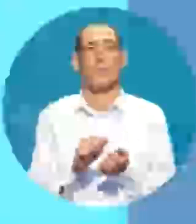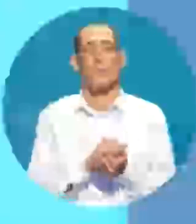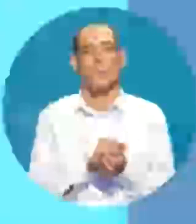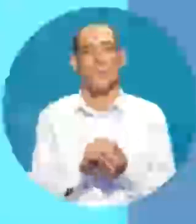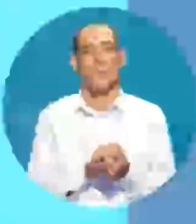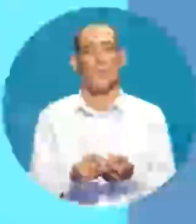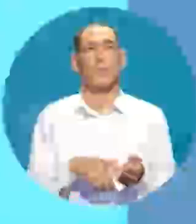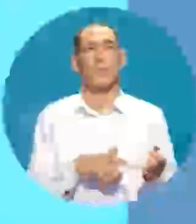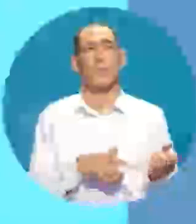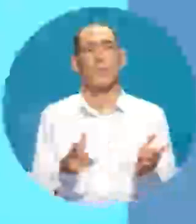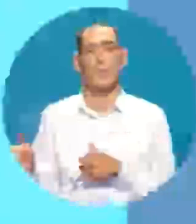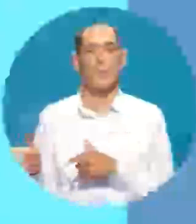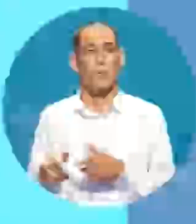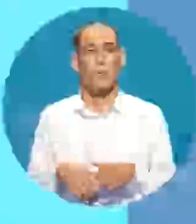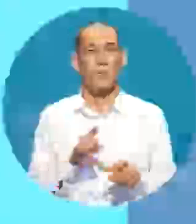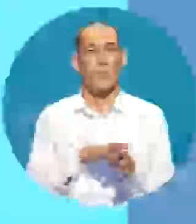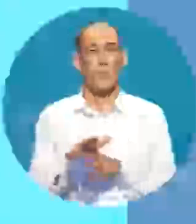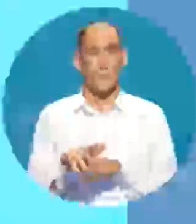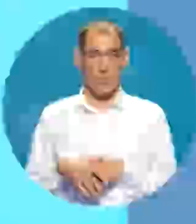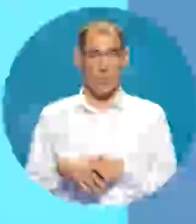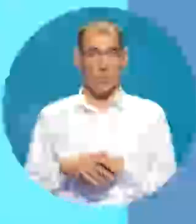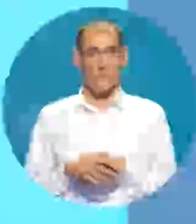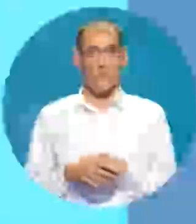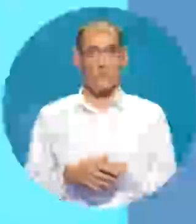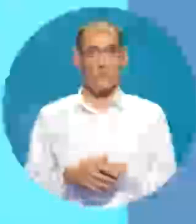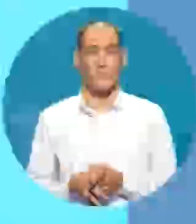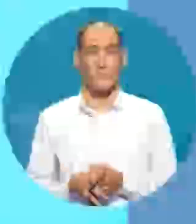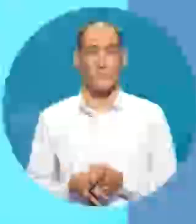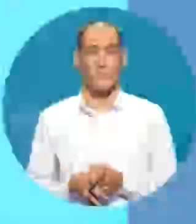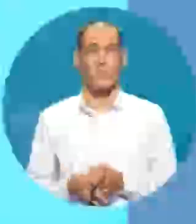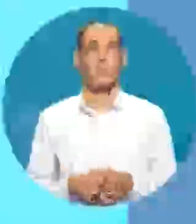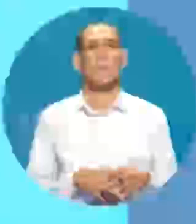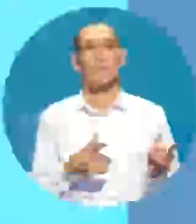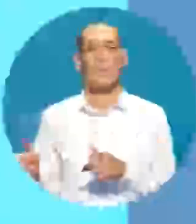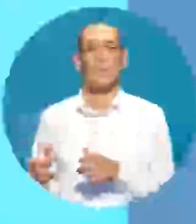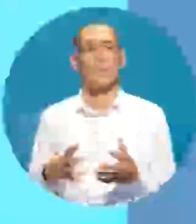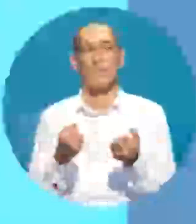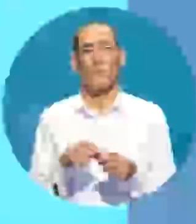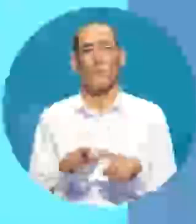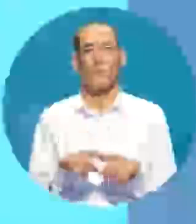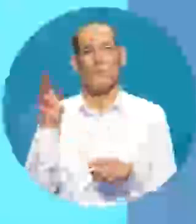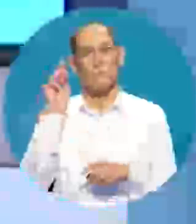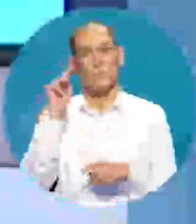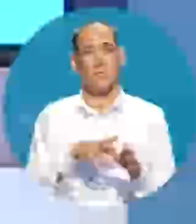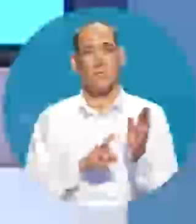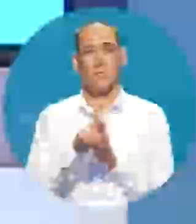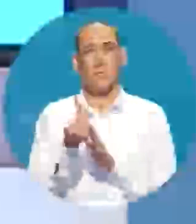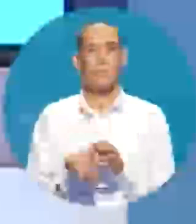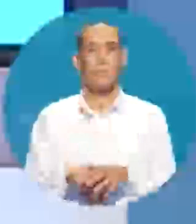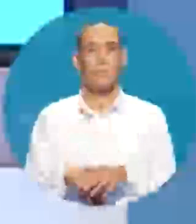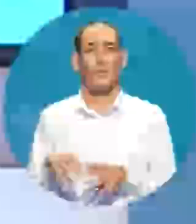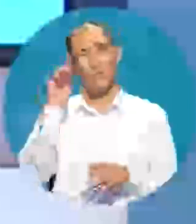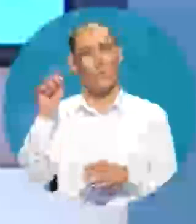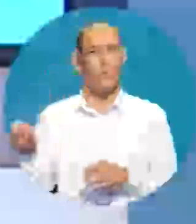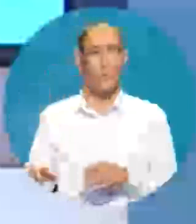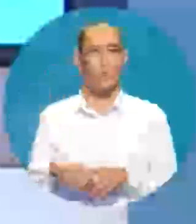ham rangli qog'ozlarni olib, aldaringizga tayyorlab oling. Tayyorlab olgan bo'lsangiz, sabog'imizni